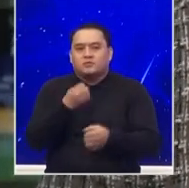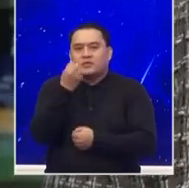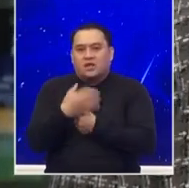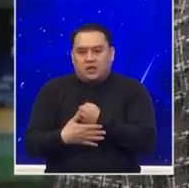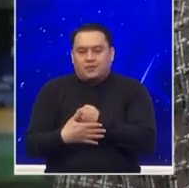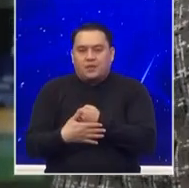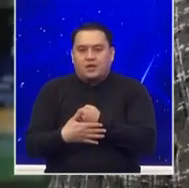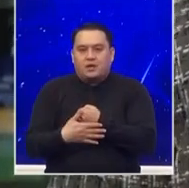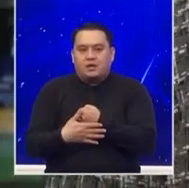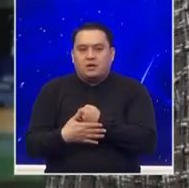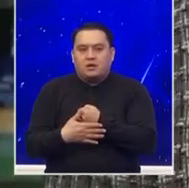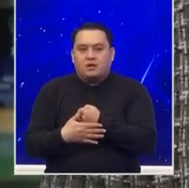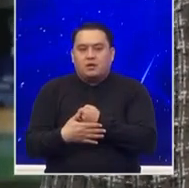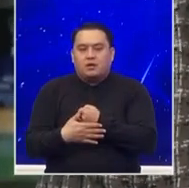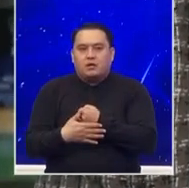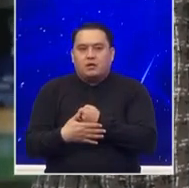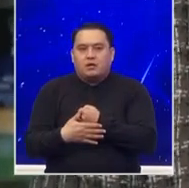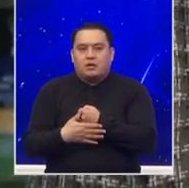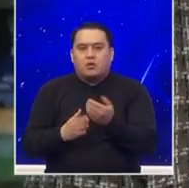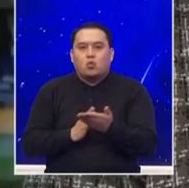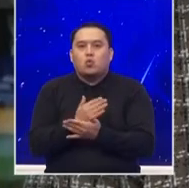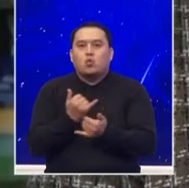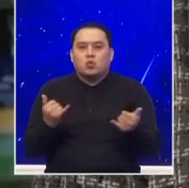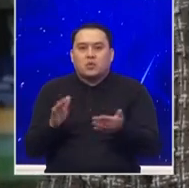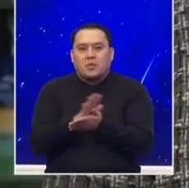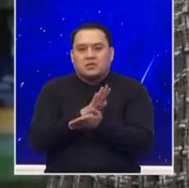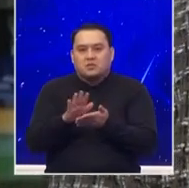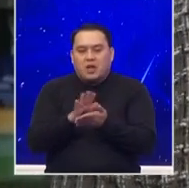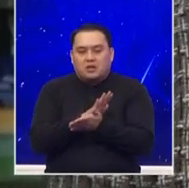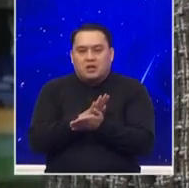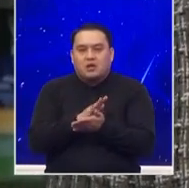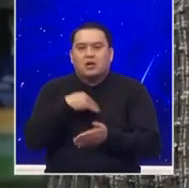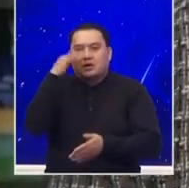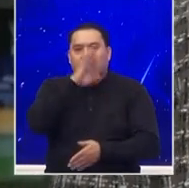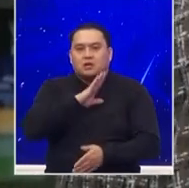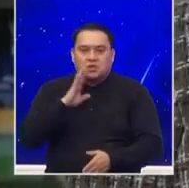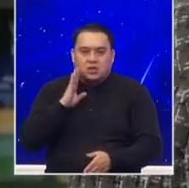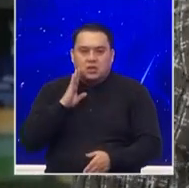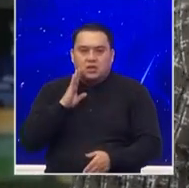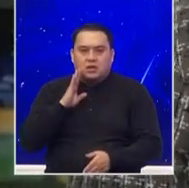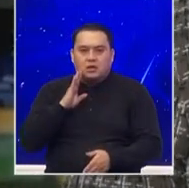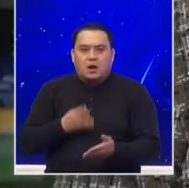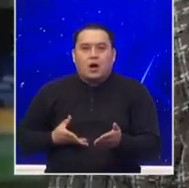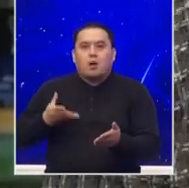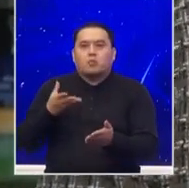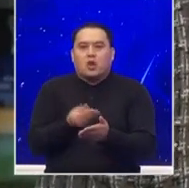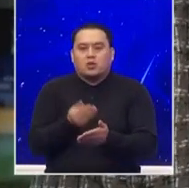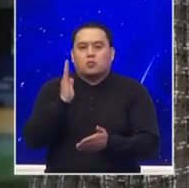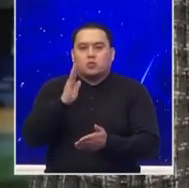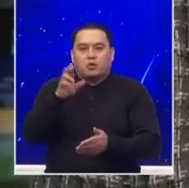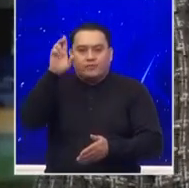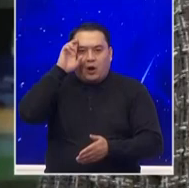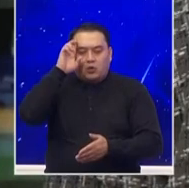центре. Центр оказывает услуги на бесплатной основе для родителей. Оплата производится за